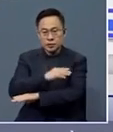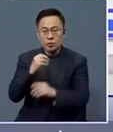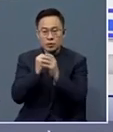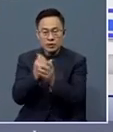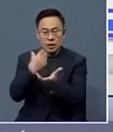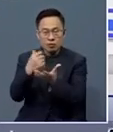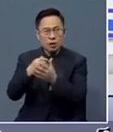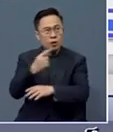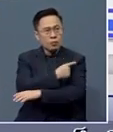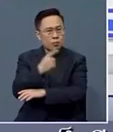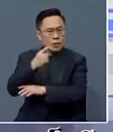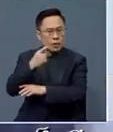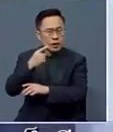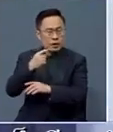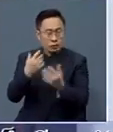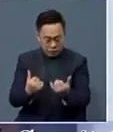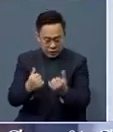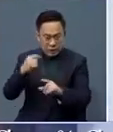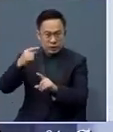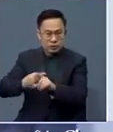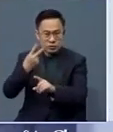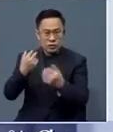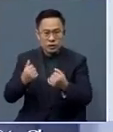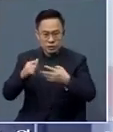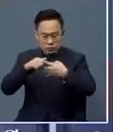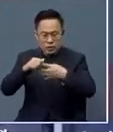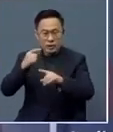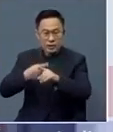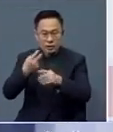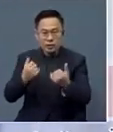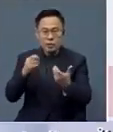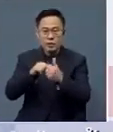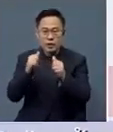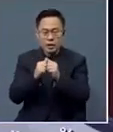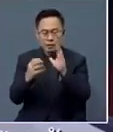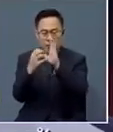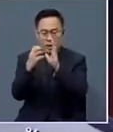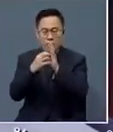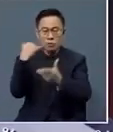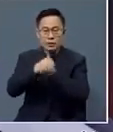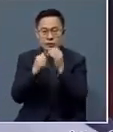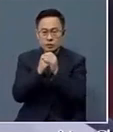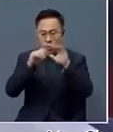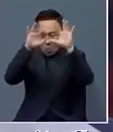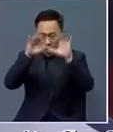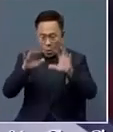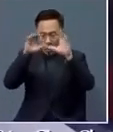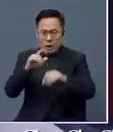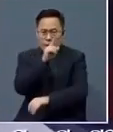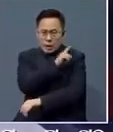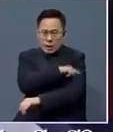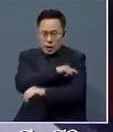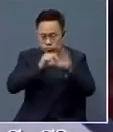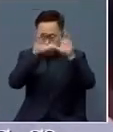คะว่าเมื่อช่วงต้นเดือนที่ผ่านมาที่มณฑลหูเป่ยซึ่งอยู่ทางตอนกลางของจีนประสบกับภาวะหิมะตกหนักและน้ำค้างแข็งส่งผลให้ถนน